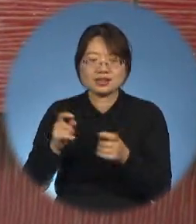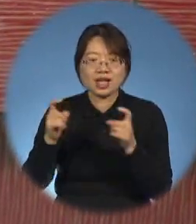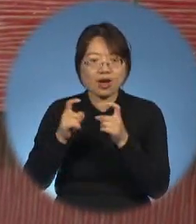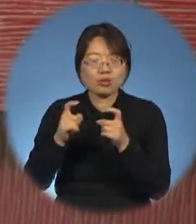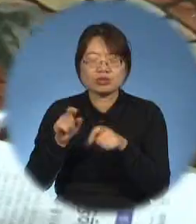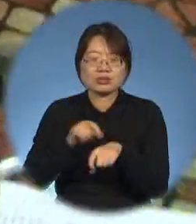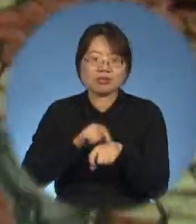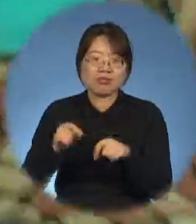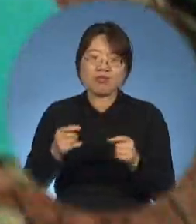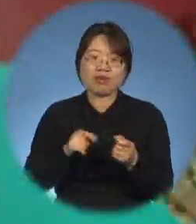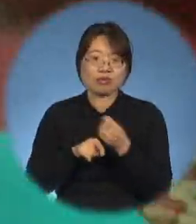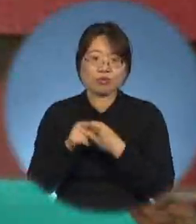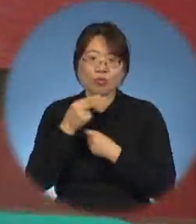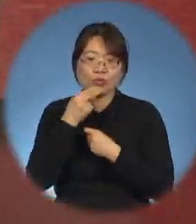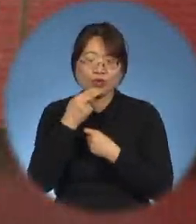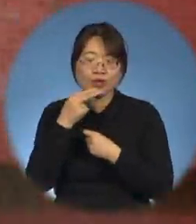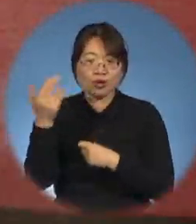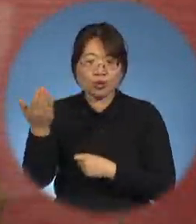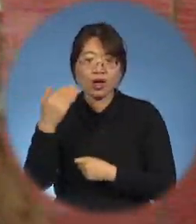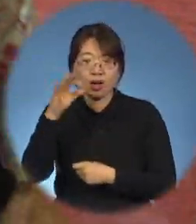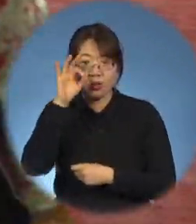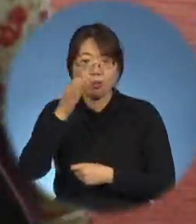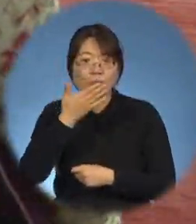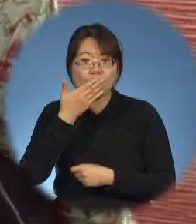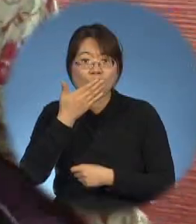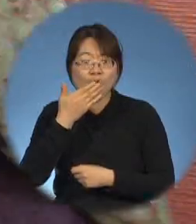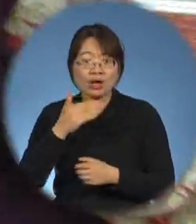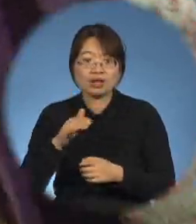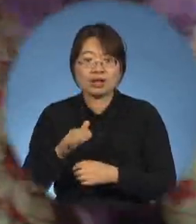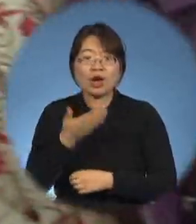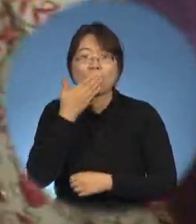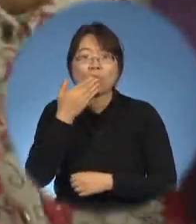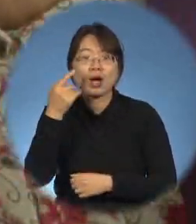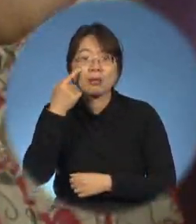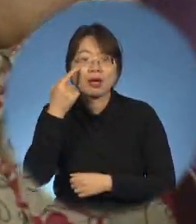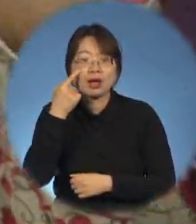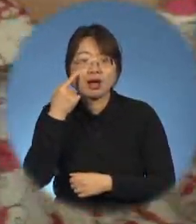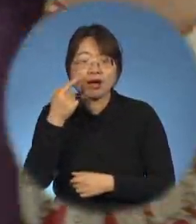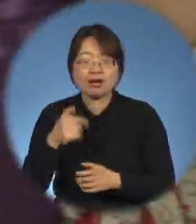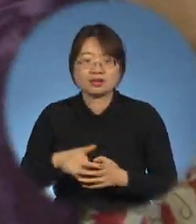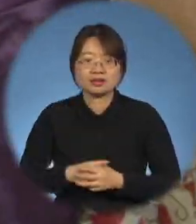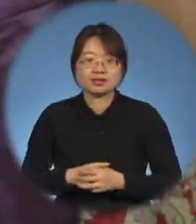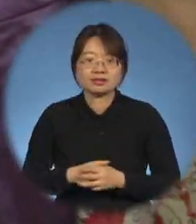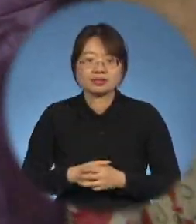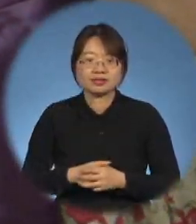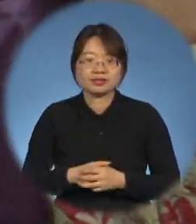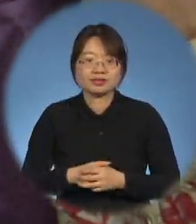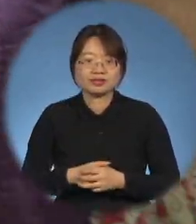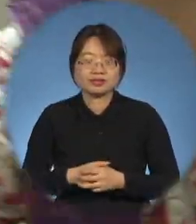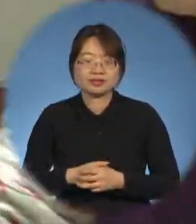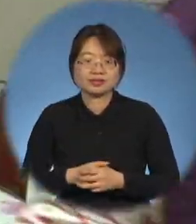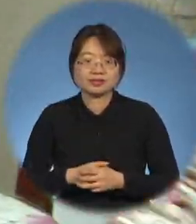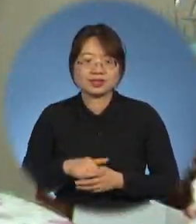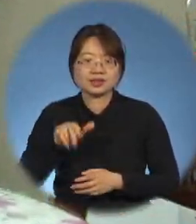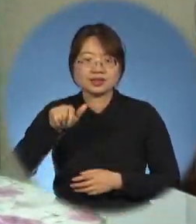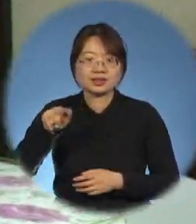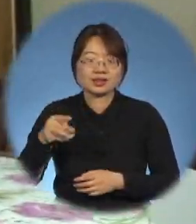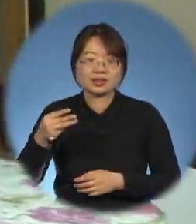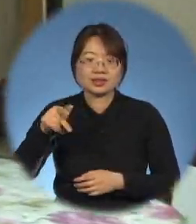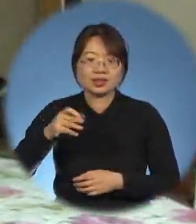깐 리들러 애쉬 5 으 당시 5 아 생기 좋아하신 개